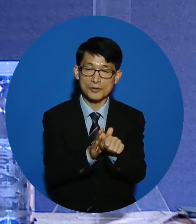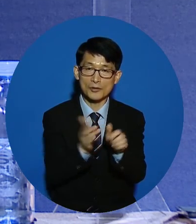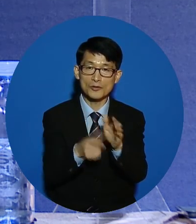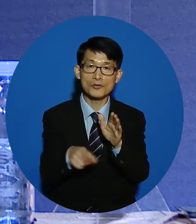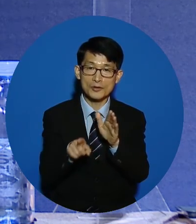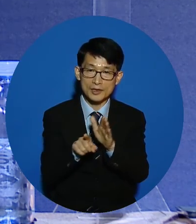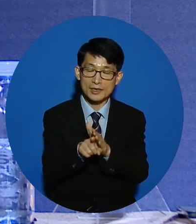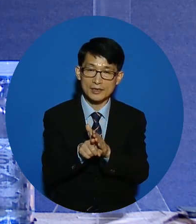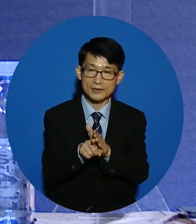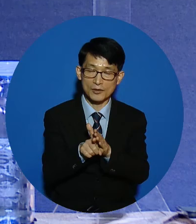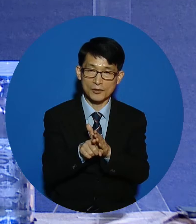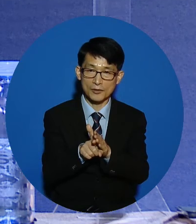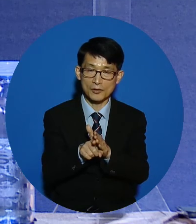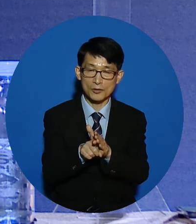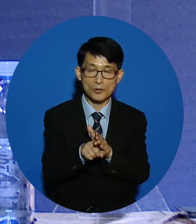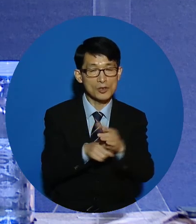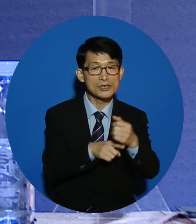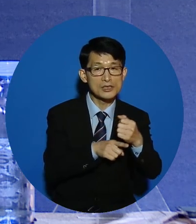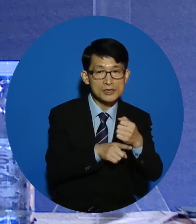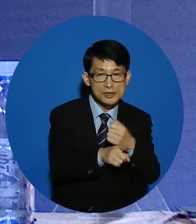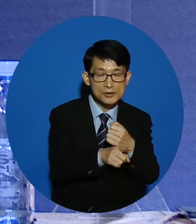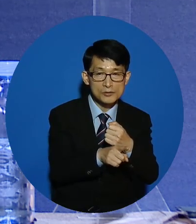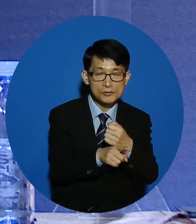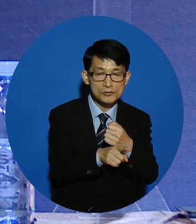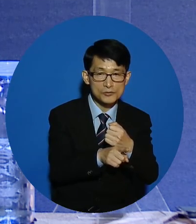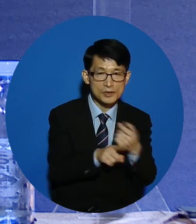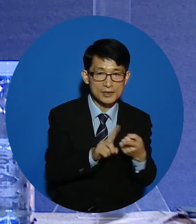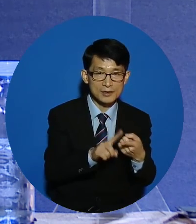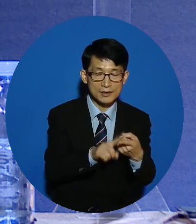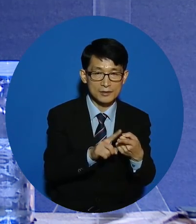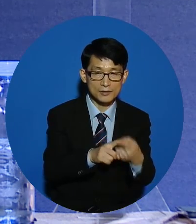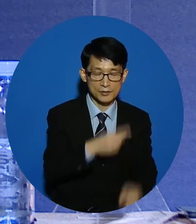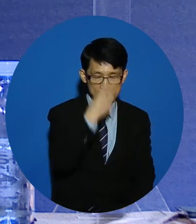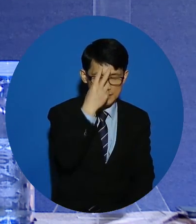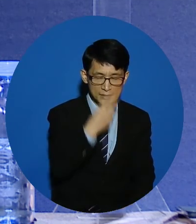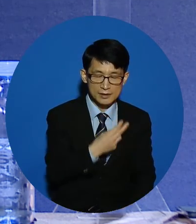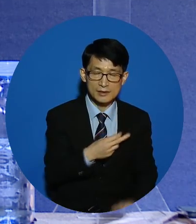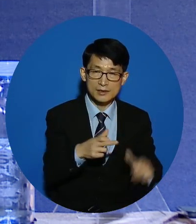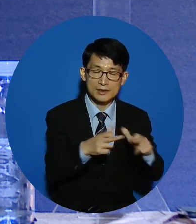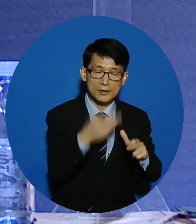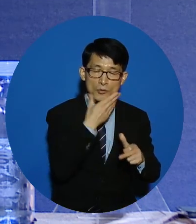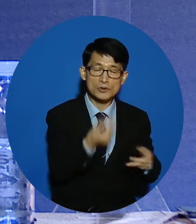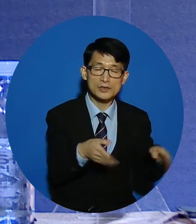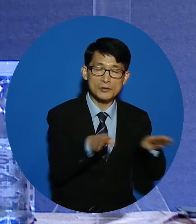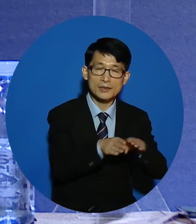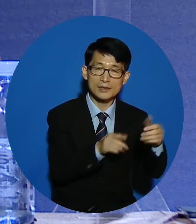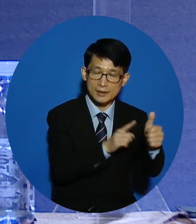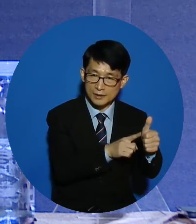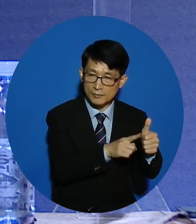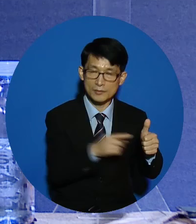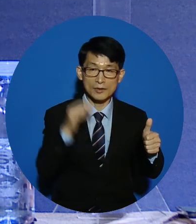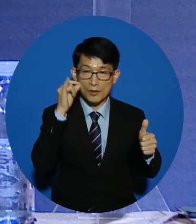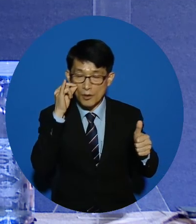주장하시는 이유도 박재용 관장님과 엄성현 지회장님이 비슷했습니다.